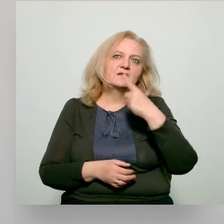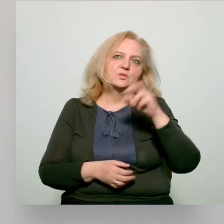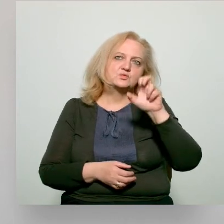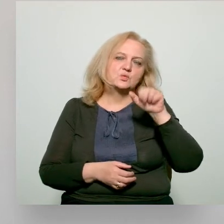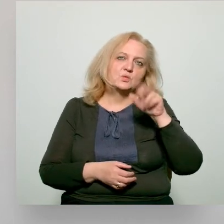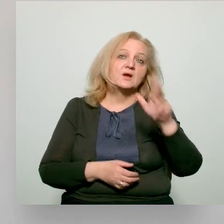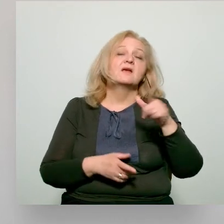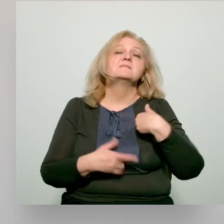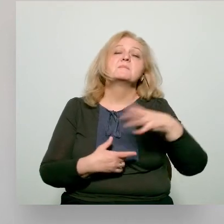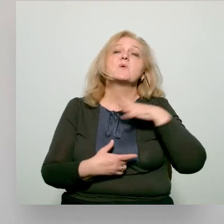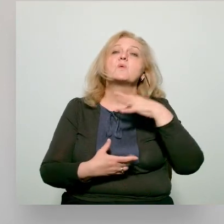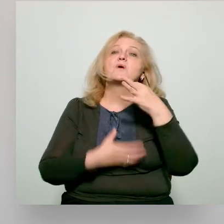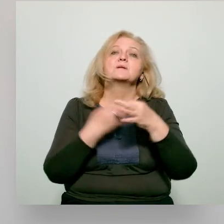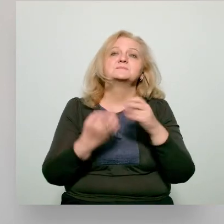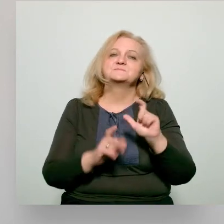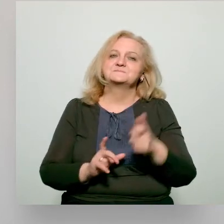wspominaliśmy pana